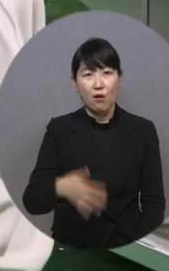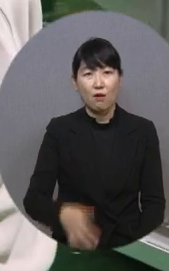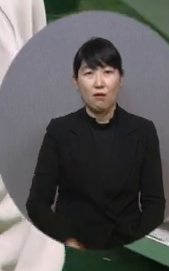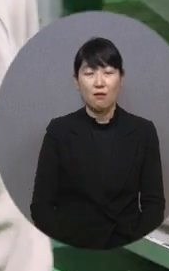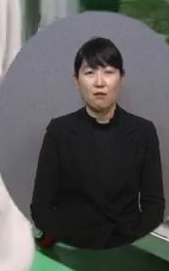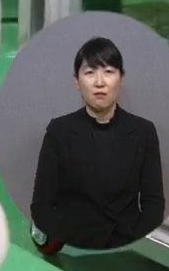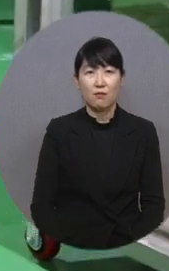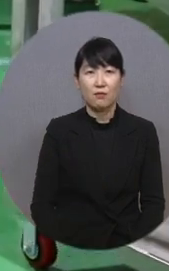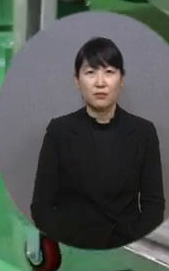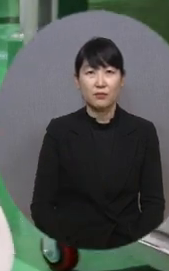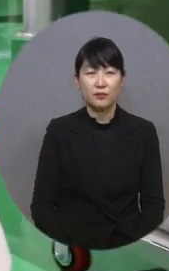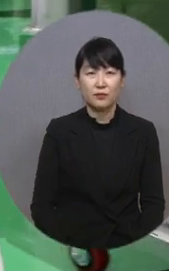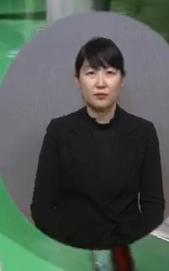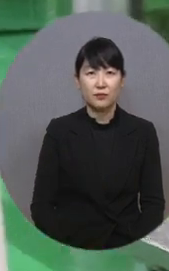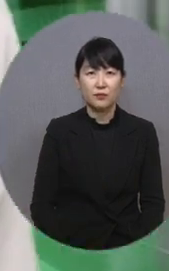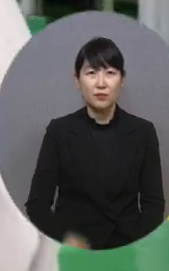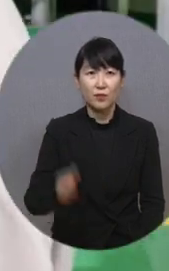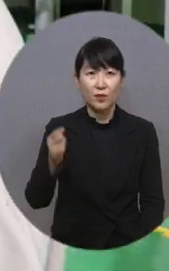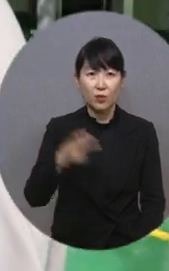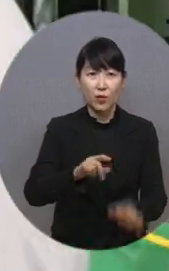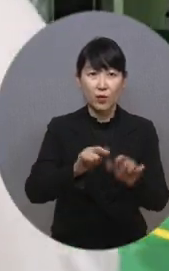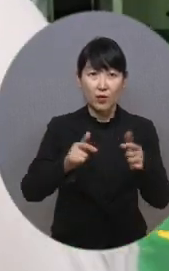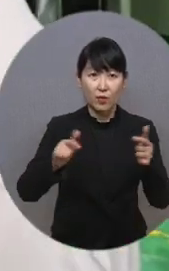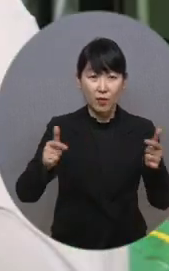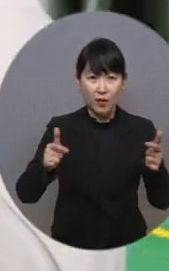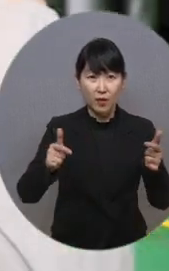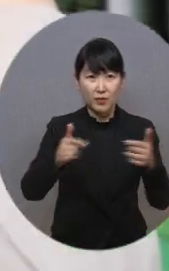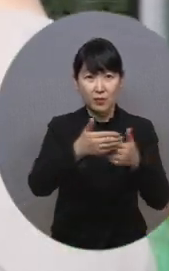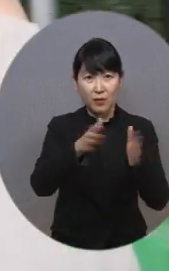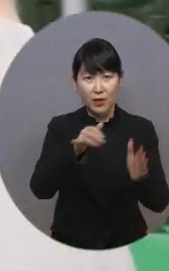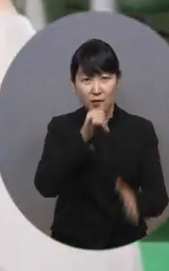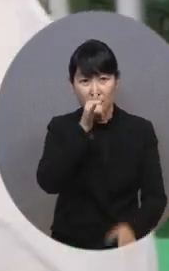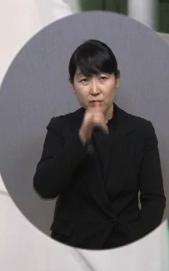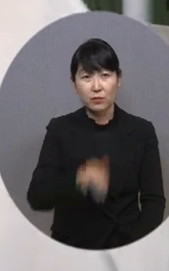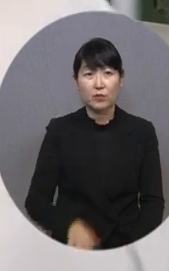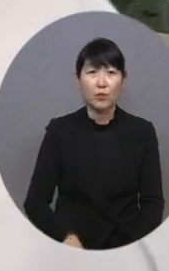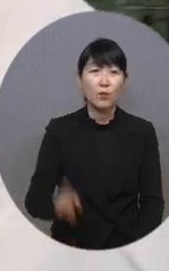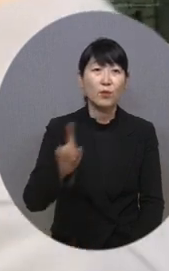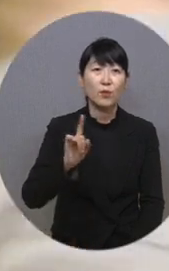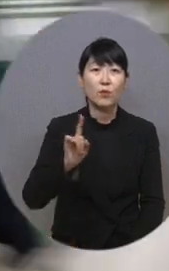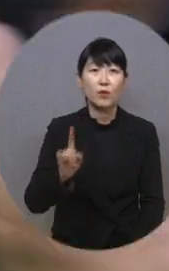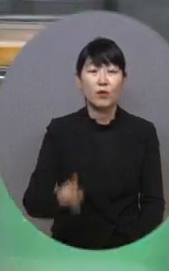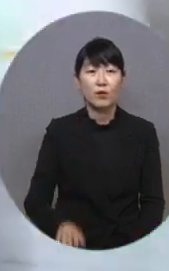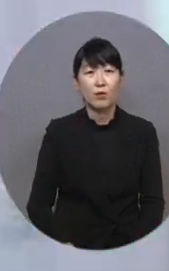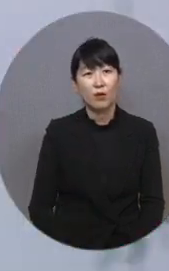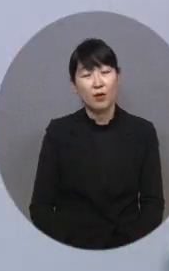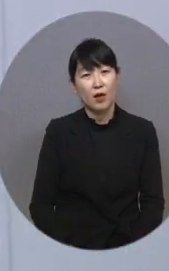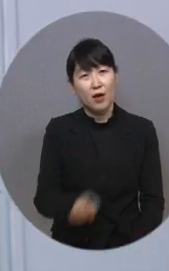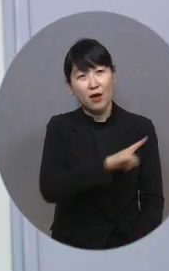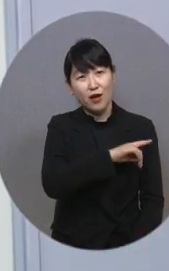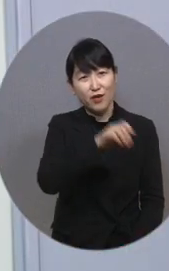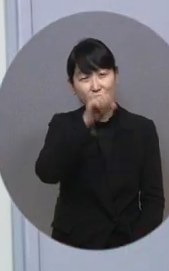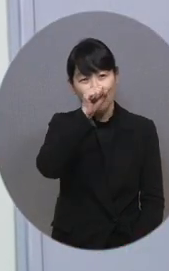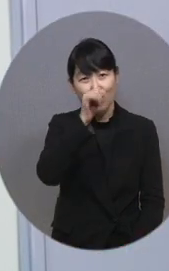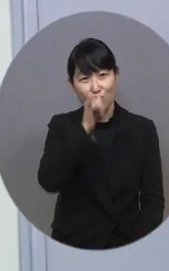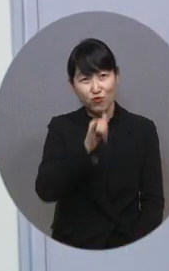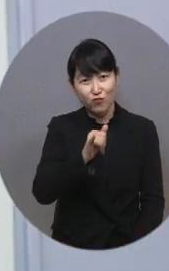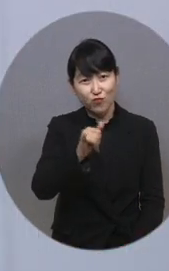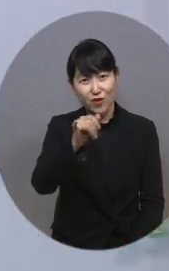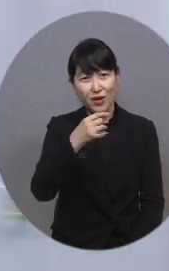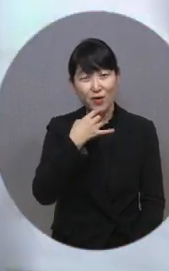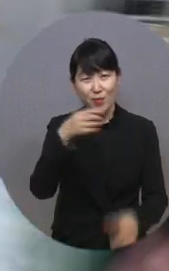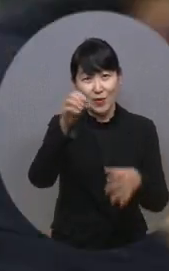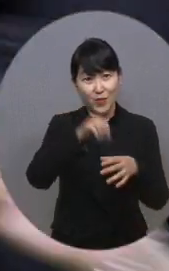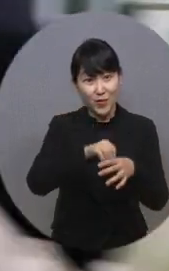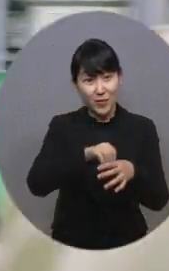이쪽에 또 여러 가지 실이 있는데 네. 우량 자원, 뭔가 뭔가 제일 좋은 우수한 것들이 담아져 있는